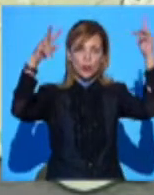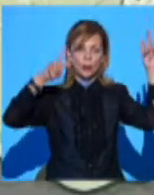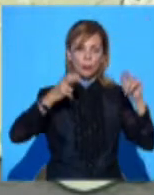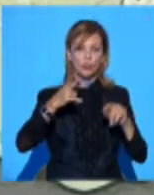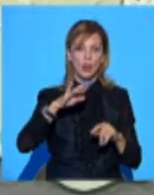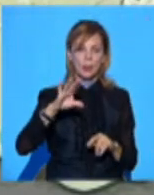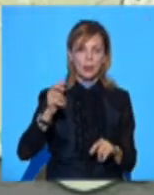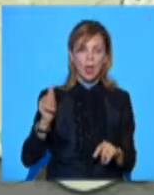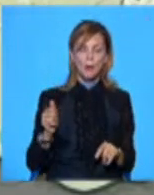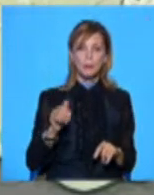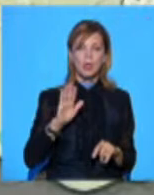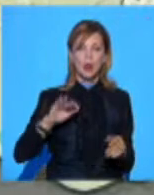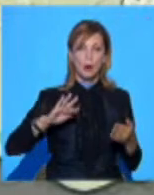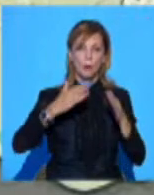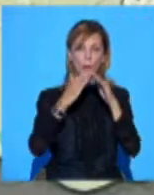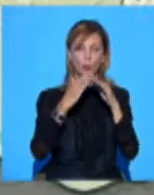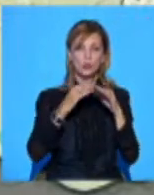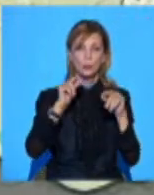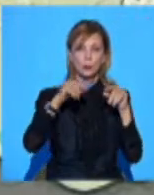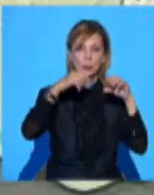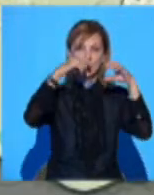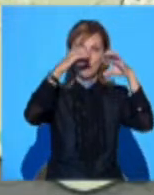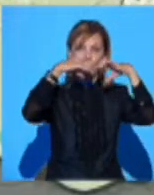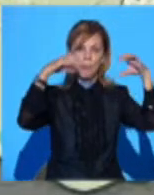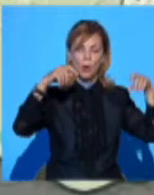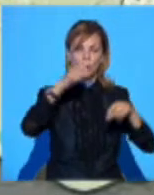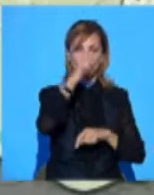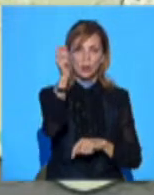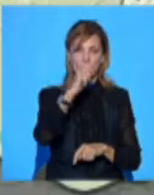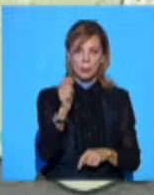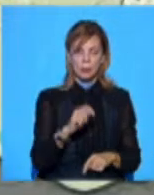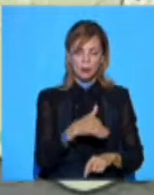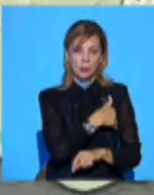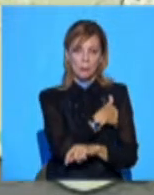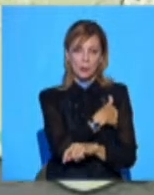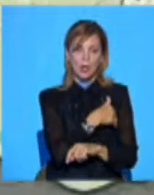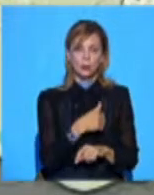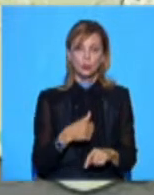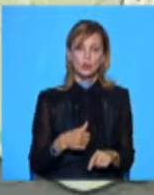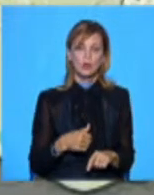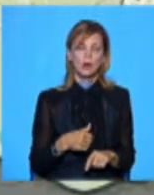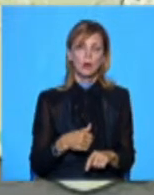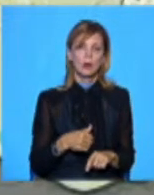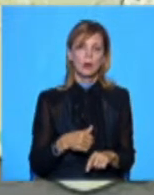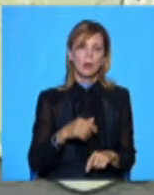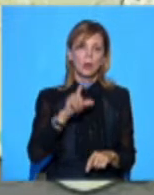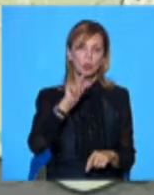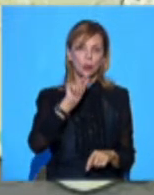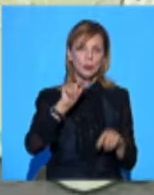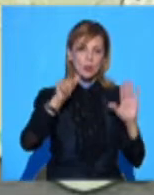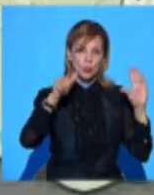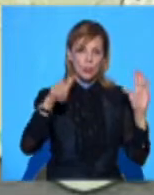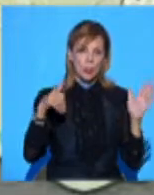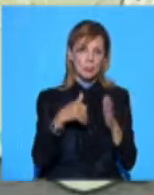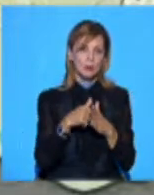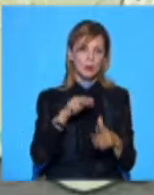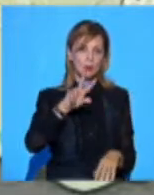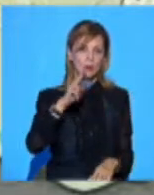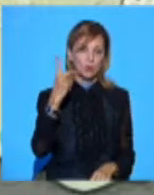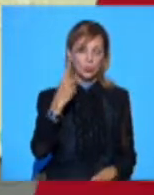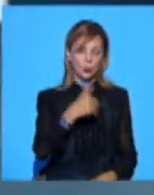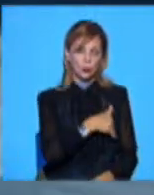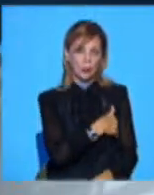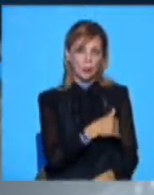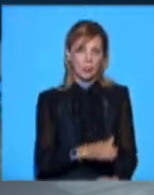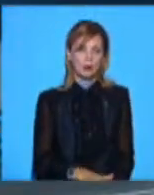variabil, izolat, mai ales la munte vor fi averse și descărcări electrice. Temperaturile maxime vor fi cuprinse între 26 și 31 de grade.